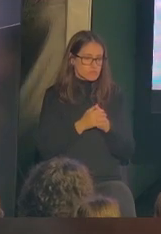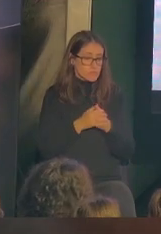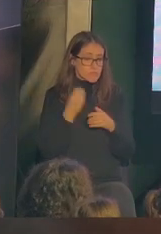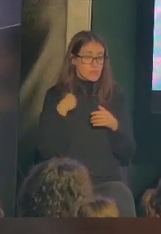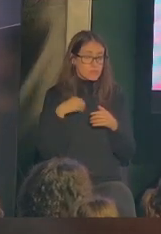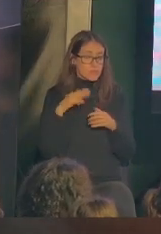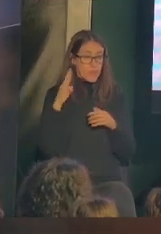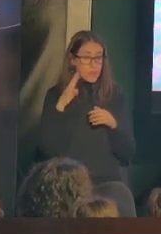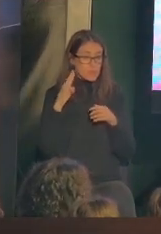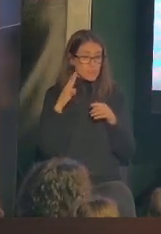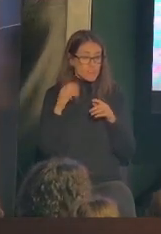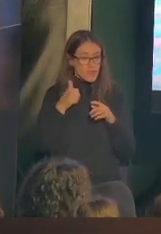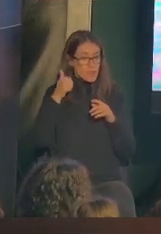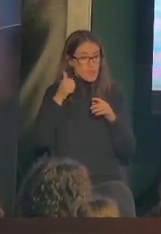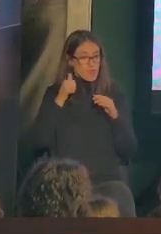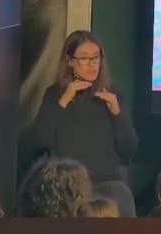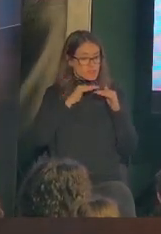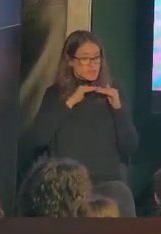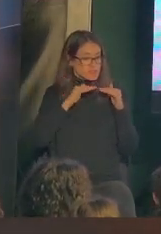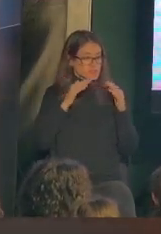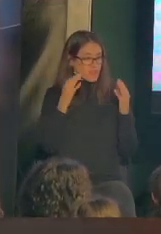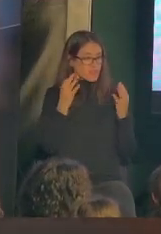proteïna més estable és